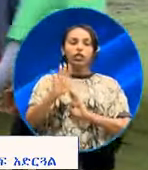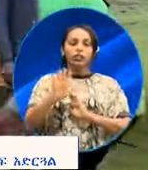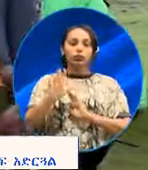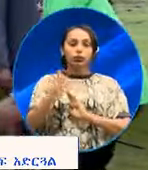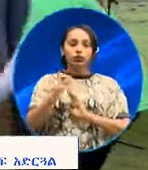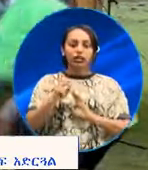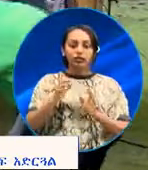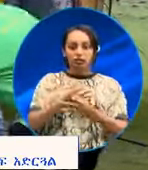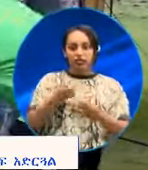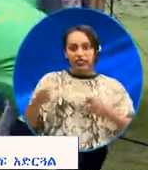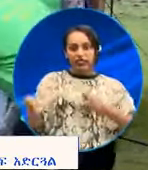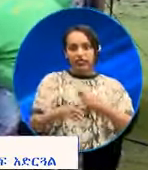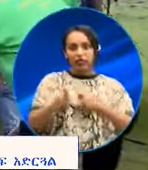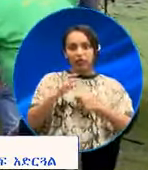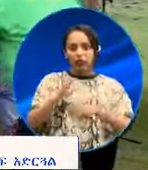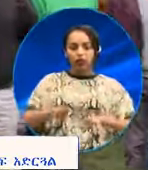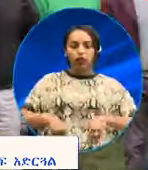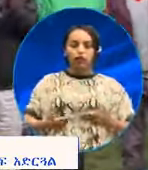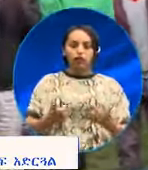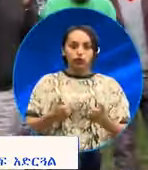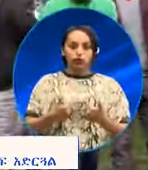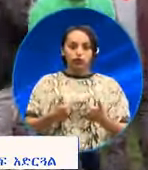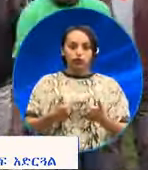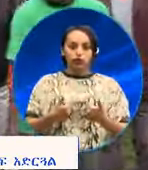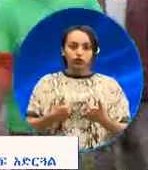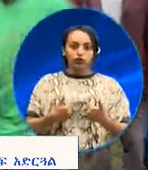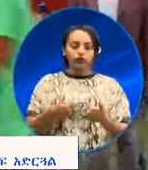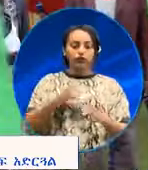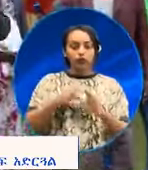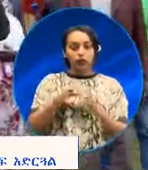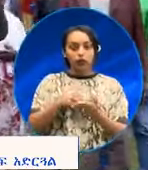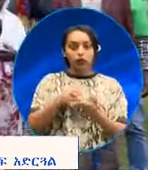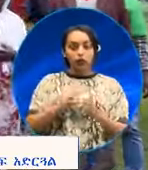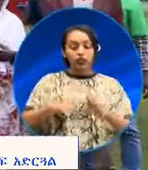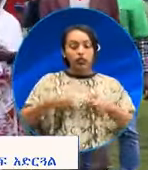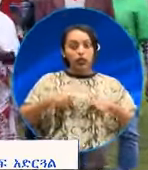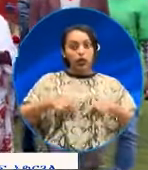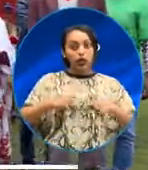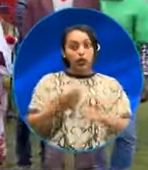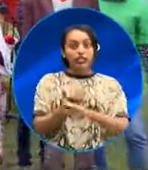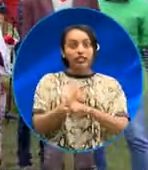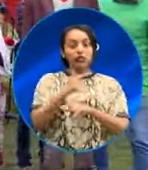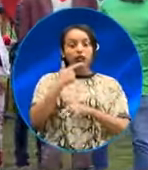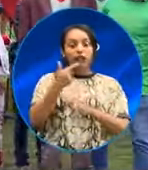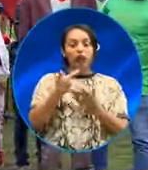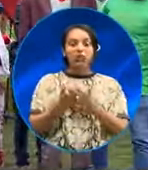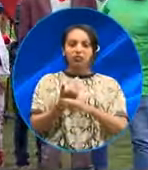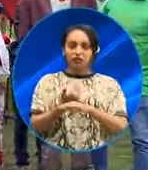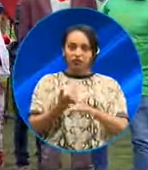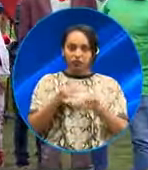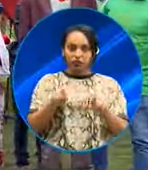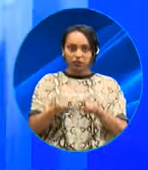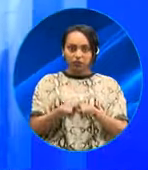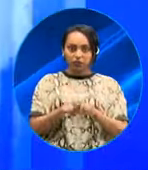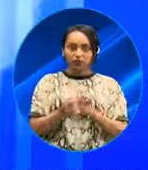435 ኩንታል ምርጥ ዘርና ማዳበሪያ ተበርክቷል። ከተማው እያበረከተ ያለው ለአርሶ አደሮች ቅድም እንደተናገረው ከዚህ በፊት